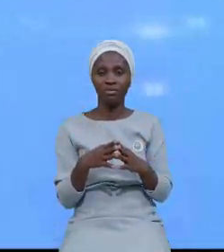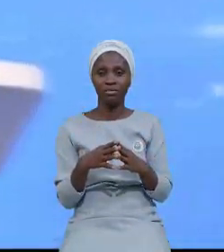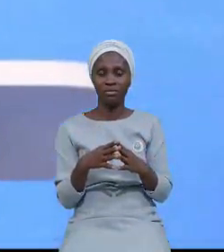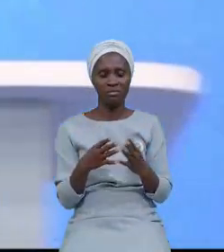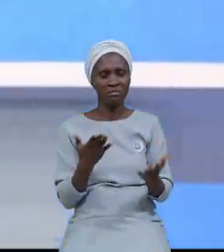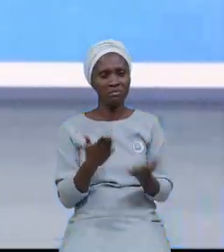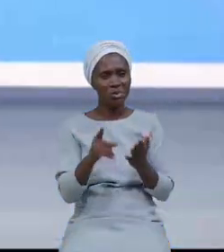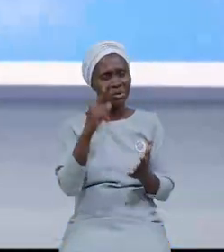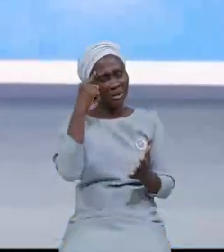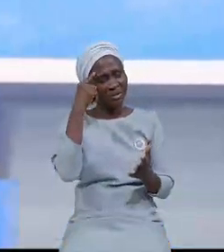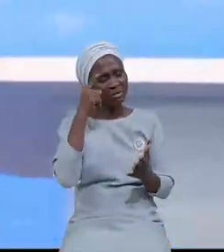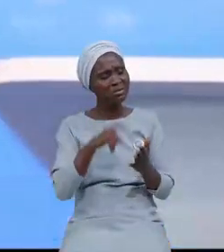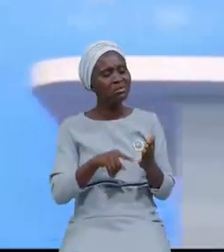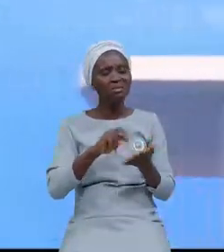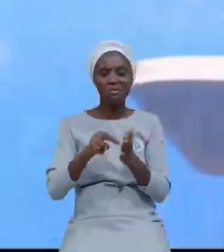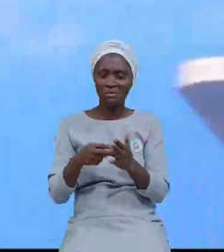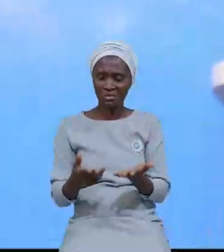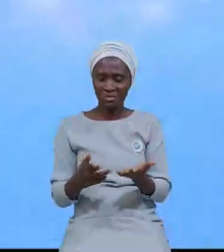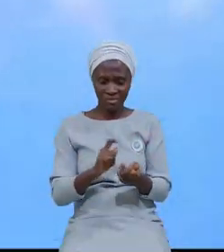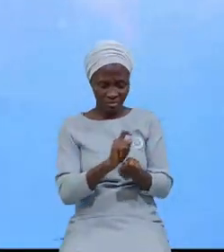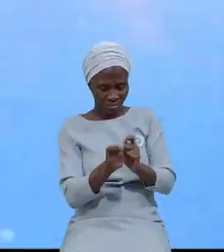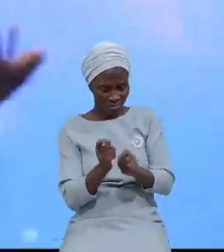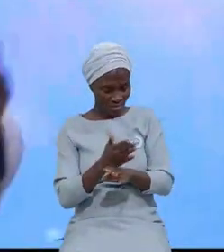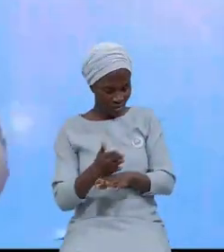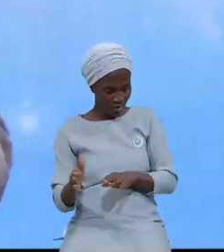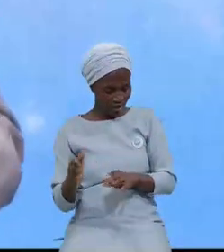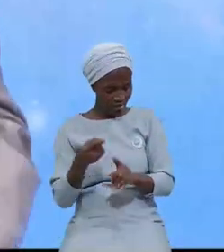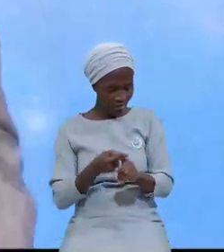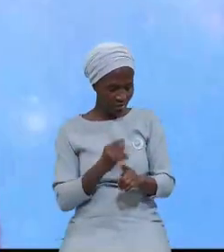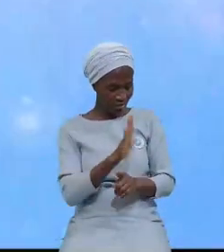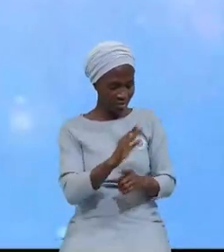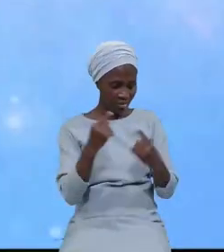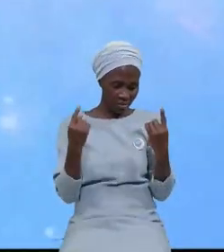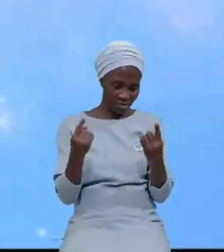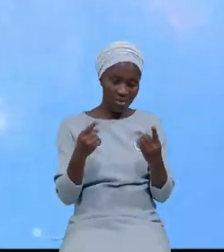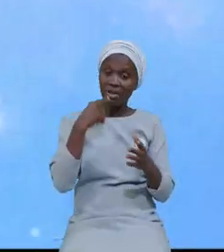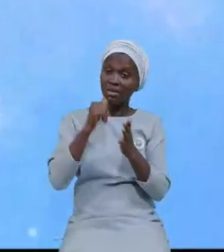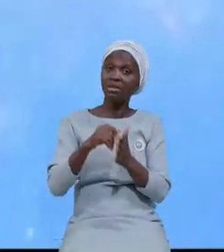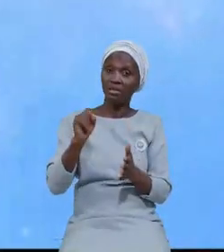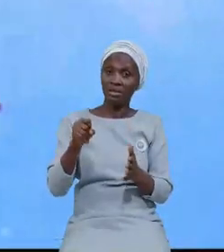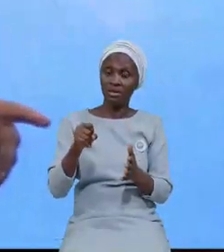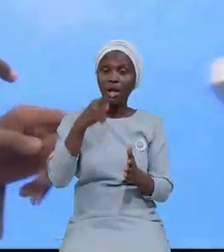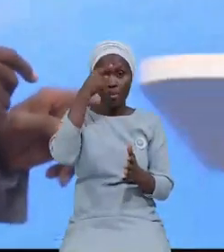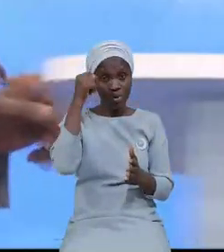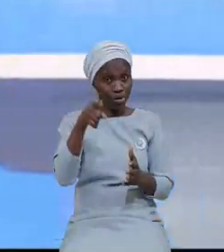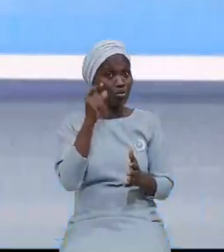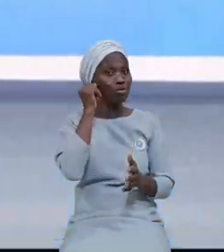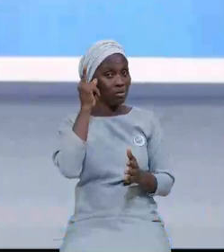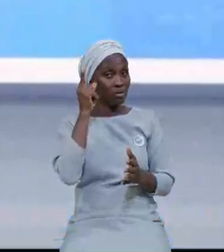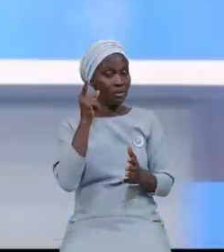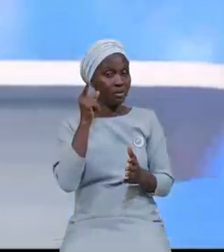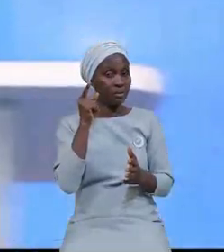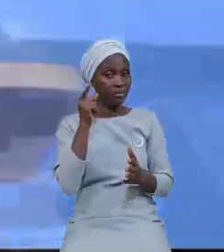vous seigneur qu'est-ce que ça veut dire se détourner de ces équités il dit oui parce que